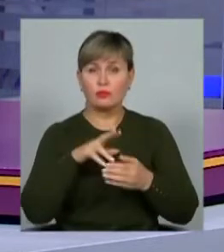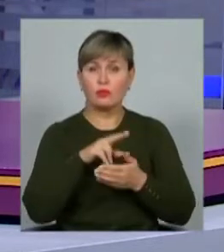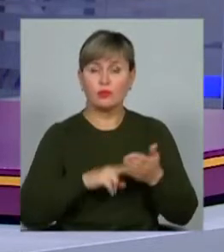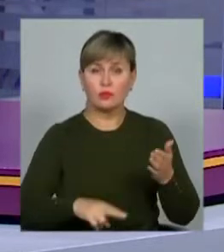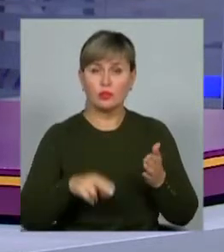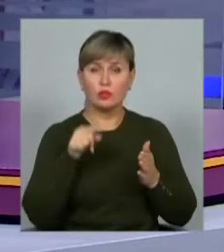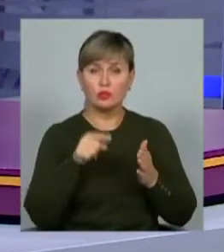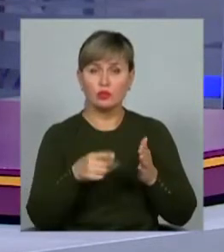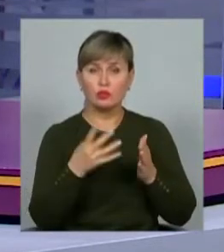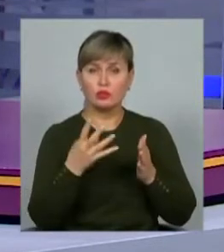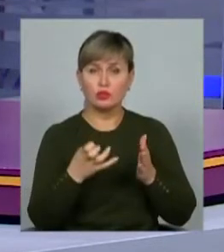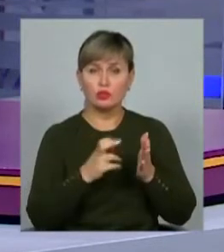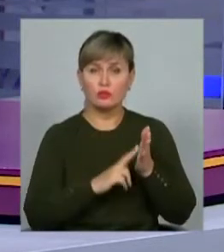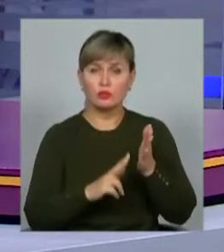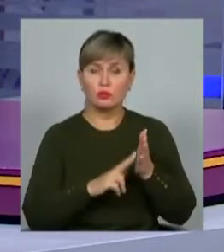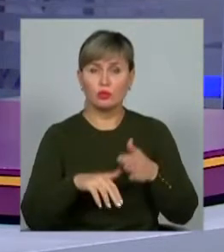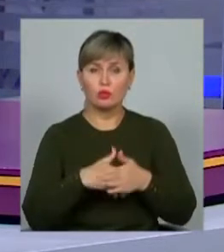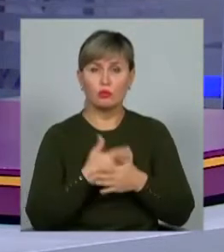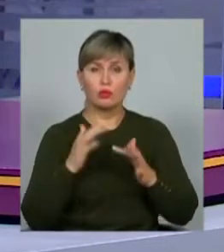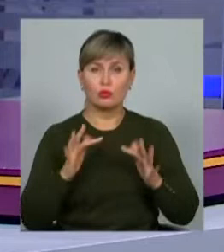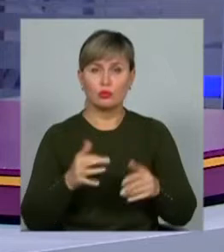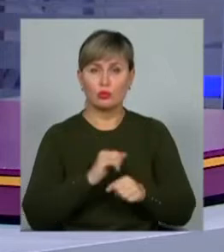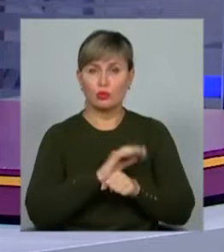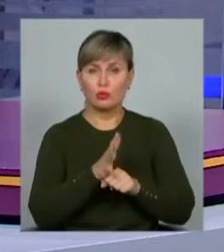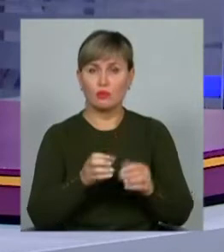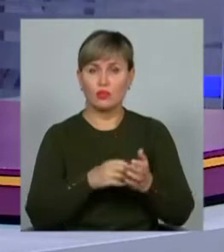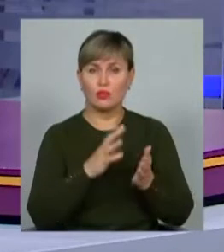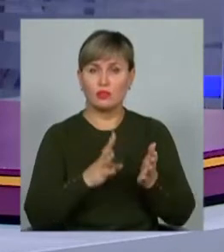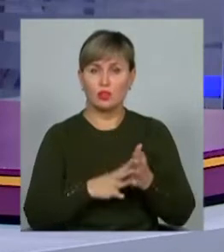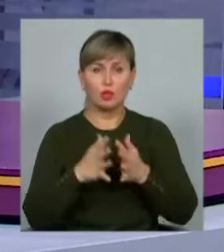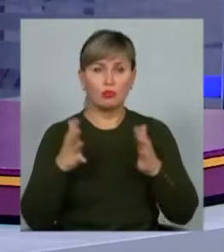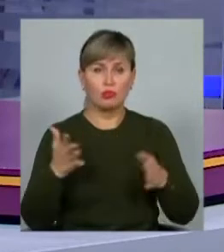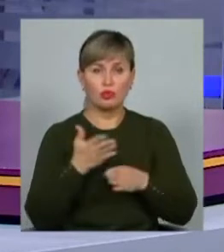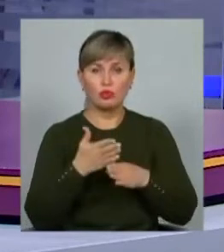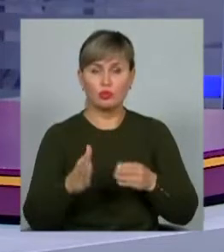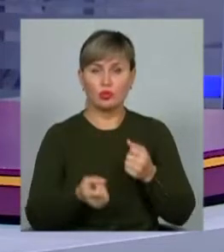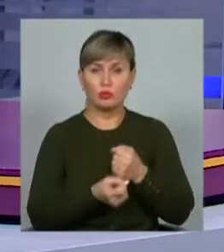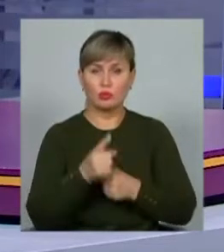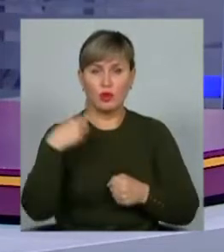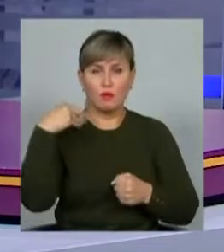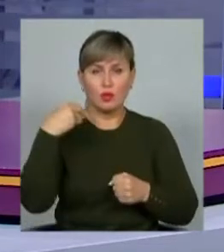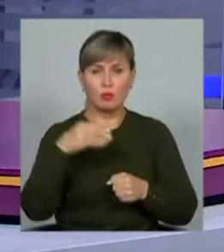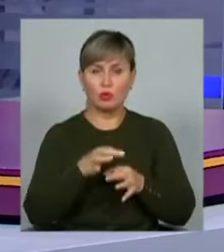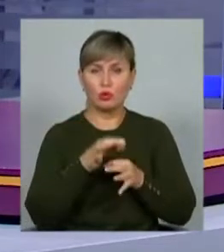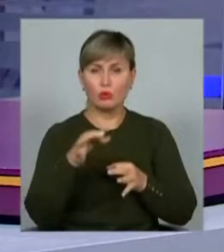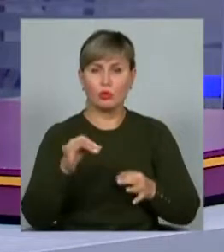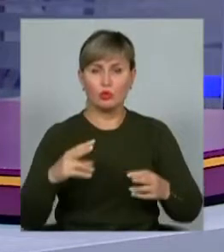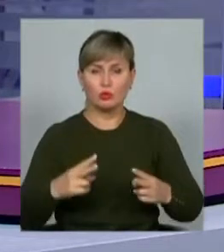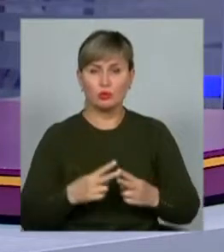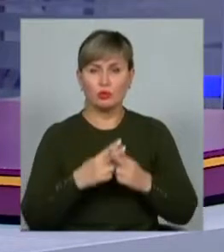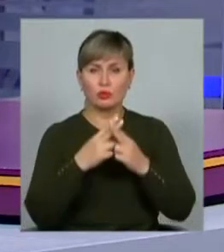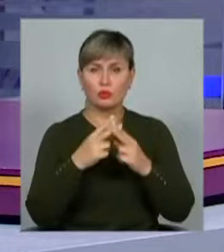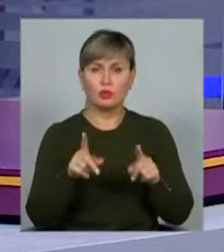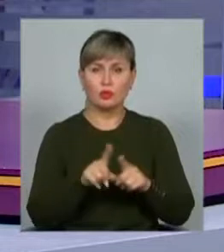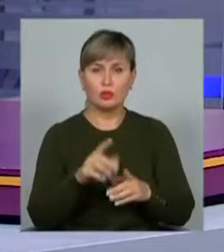зарегистрировано 1480 новых случаев COVID-19. Большая часть из них обнаружена в Акмолинской области и Нур-Султане.